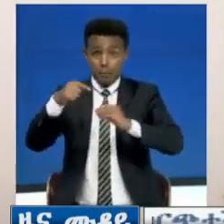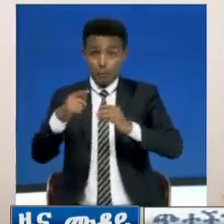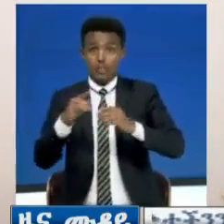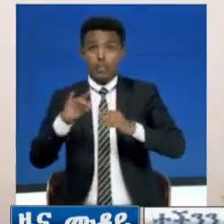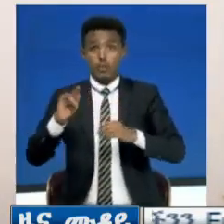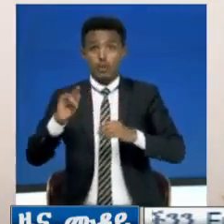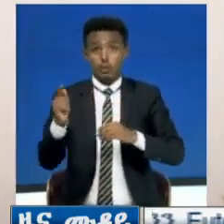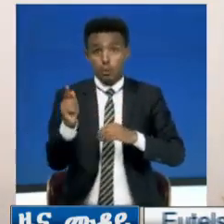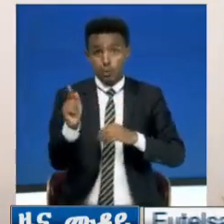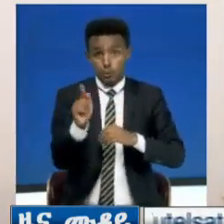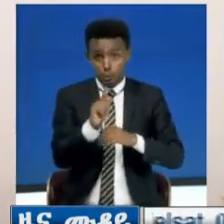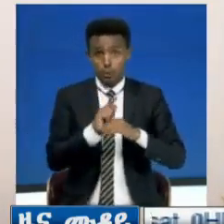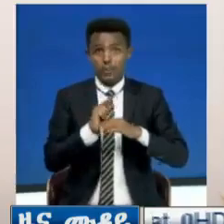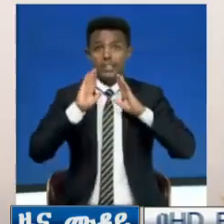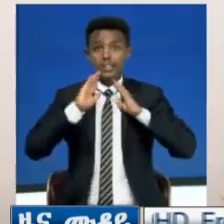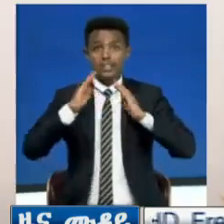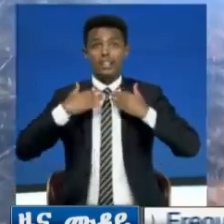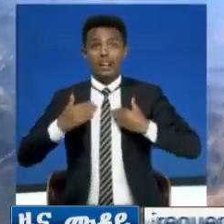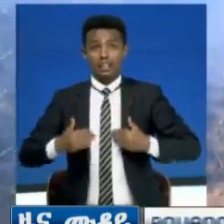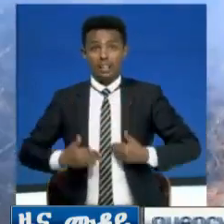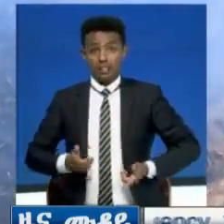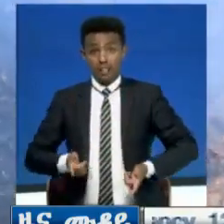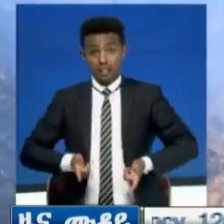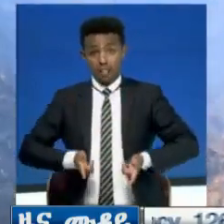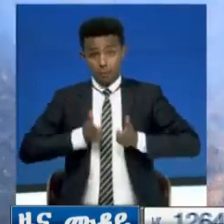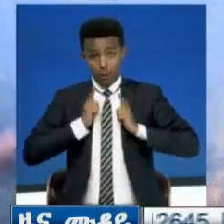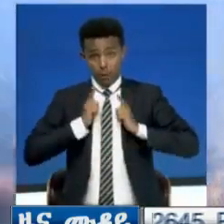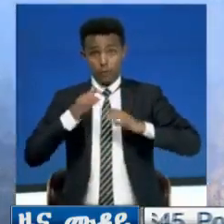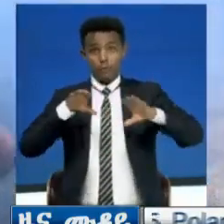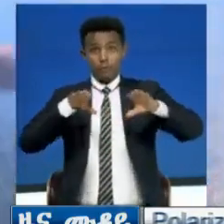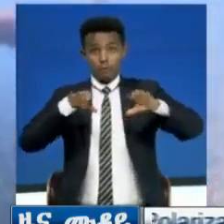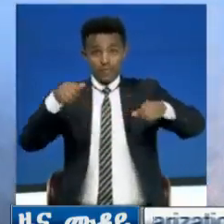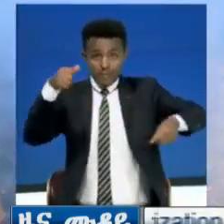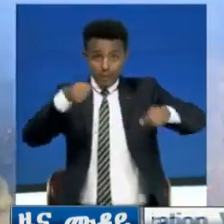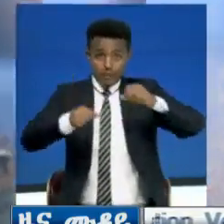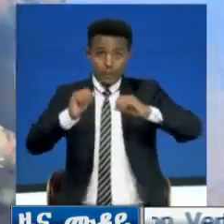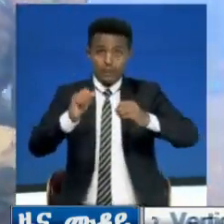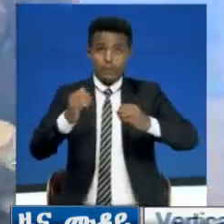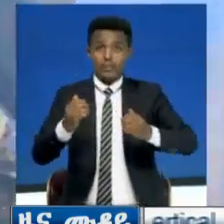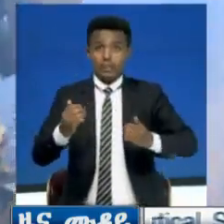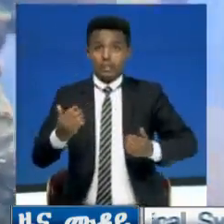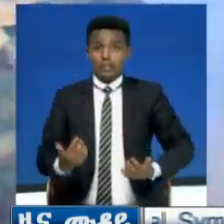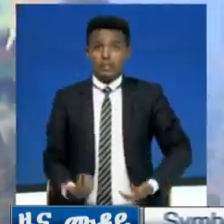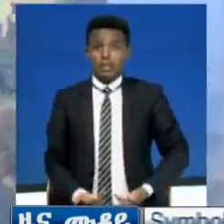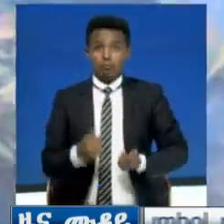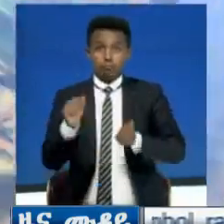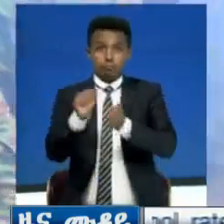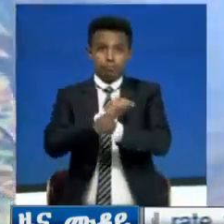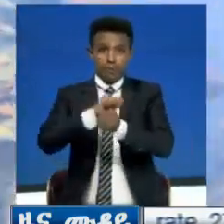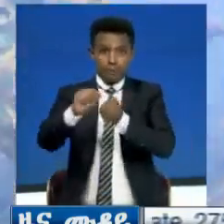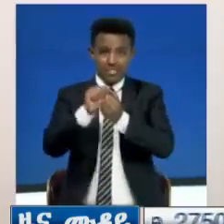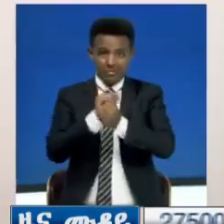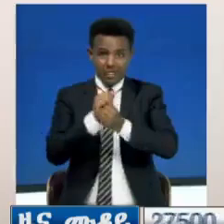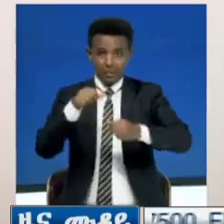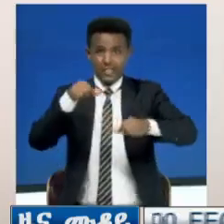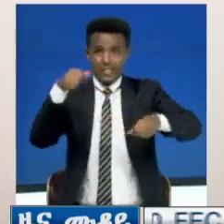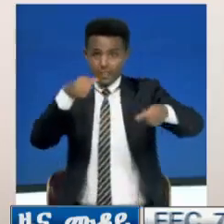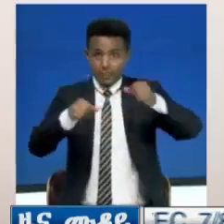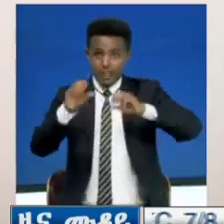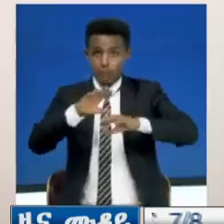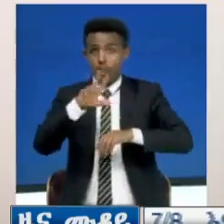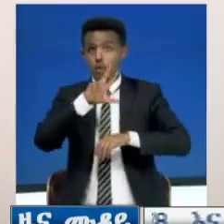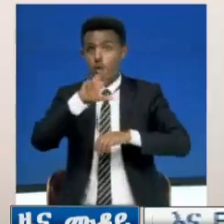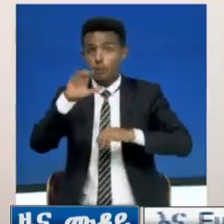አካላት ባደረጉት ርብርብ ሰዓቱን በቁጥጥር ስር ማዋል ተችሏል። ሰዓቱን የማጥፋት ርብርቡ ላይ እንግዲህ ከ300